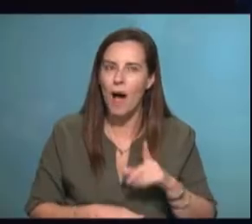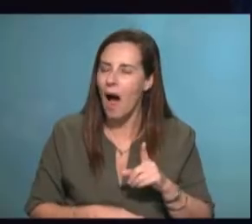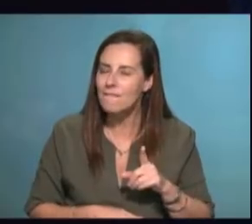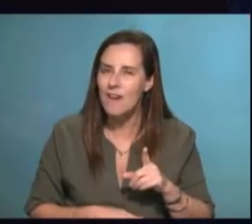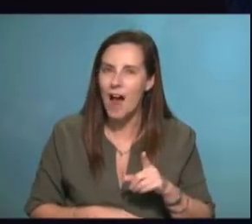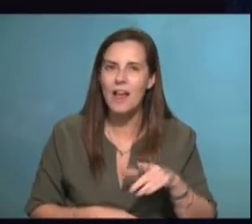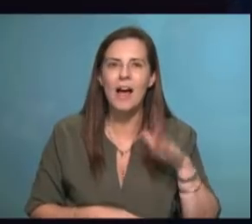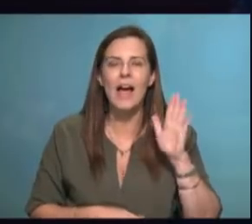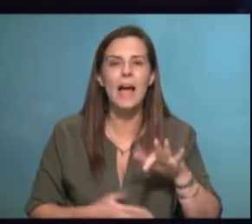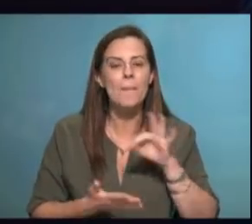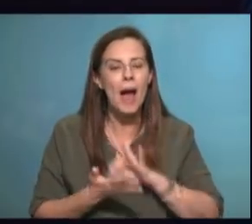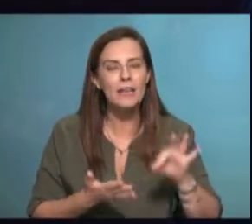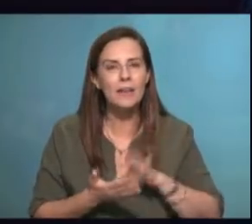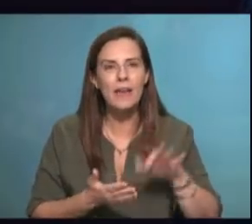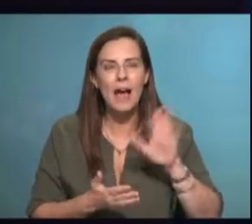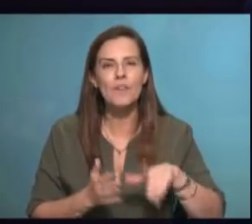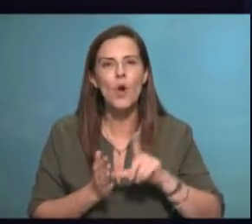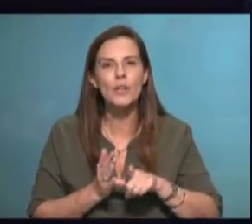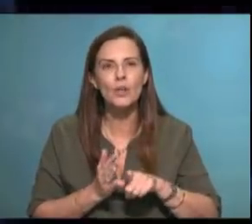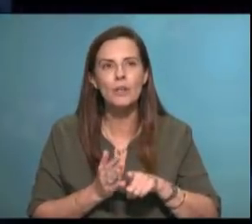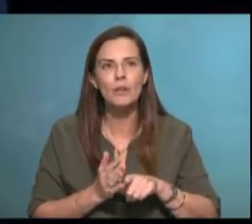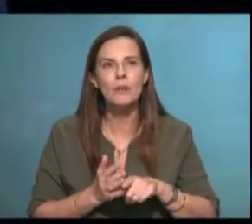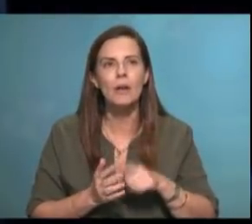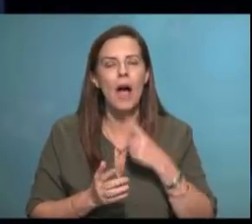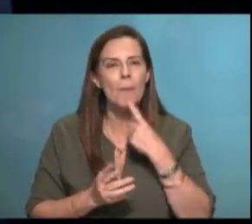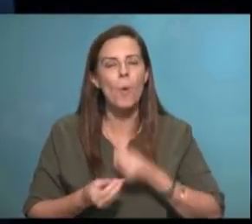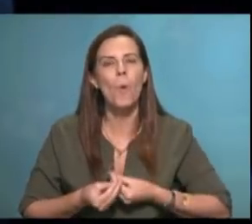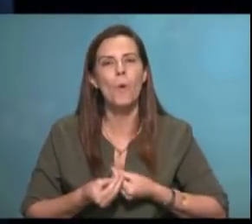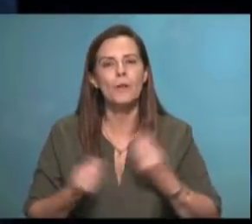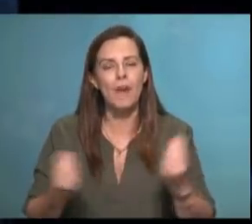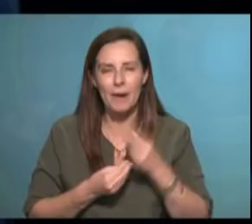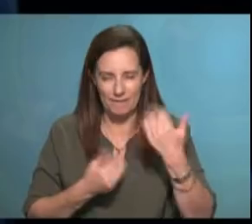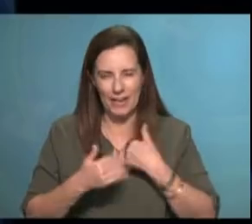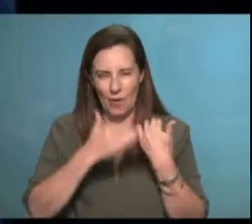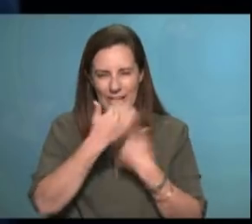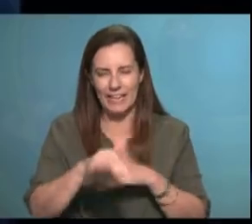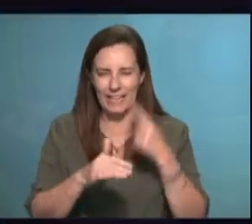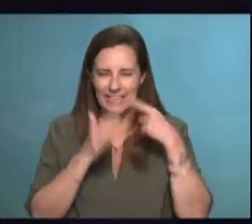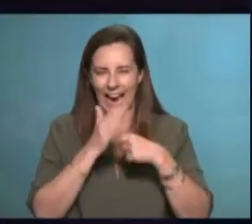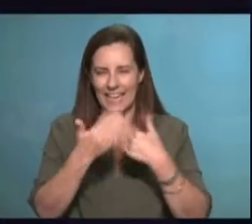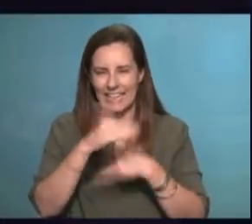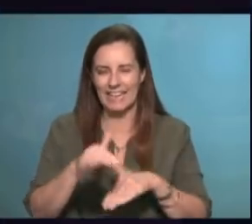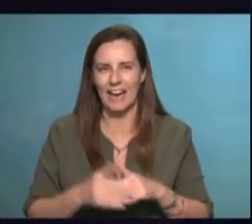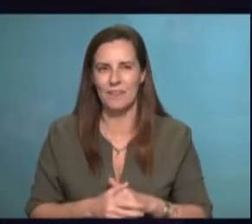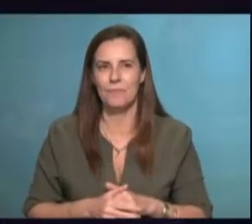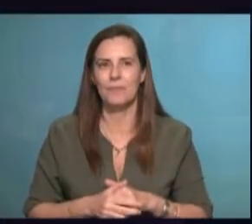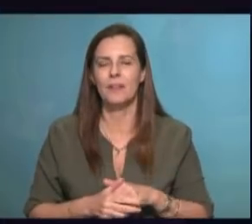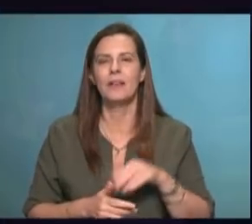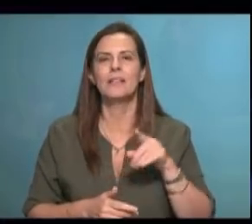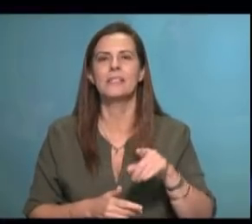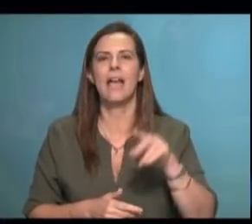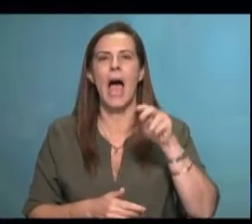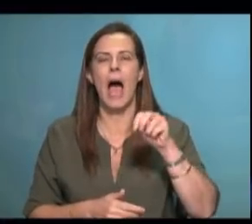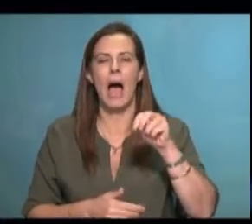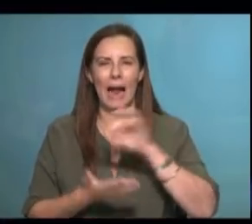אלא גם הכתבים ואפילו הטכנאים העבירו מסרים משלהם. הבאת לנו קטע אחד כזה, בוא תציג אותו בקצרה ונראה. כן, זה אמיר אמניר, הכתב